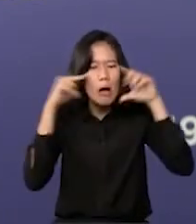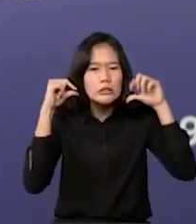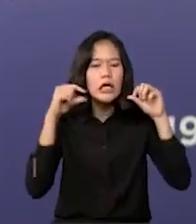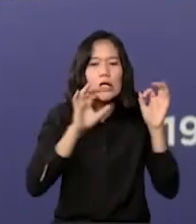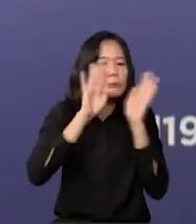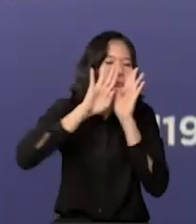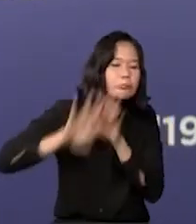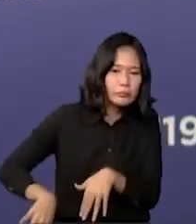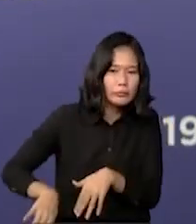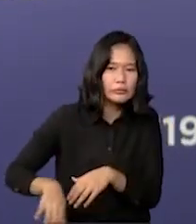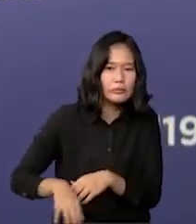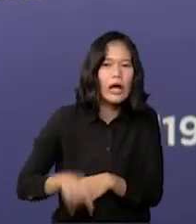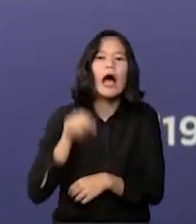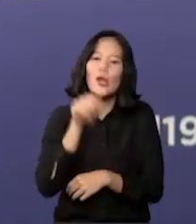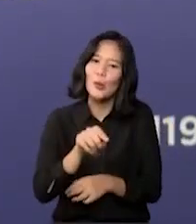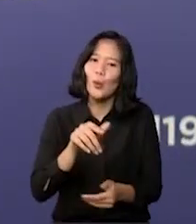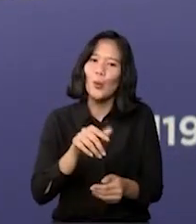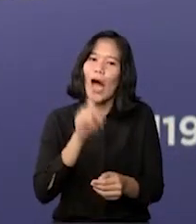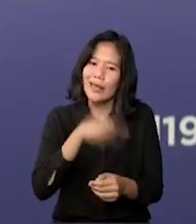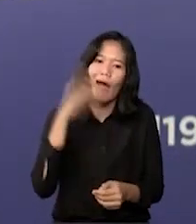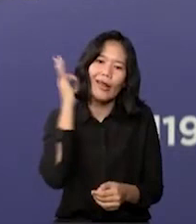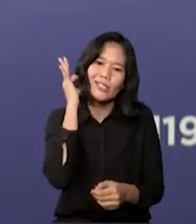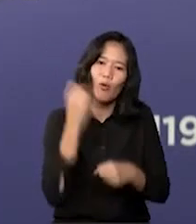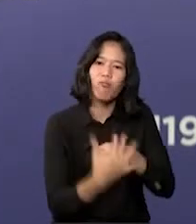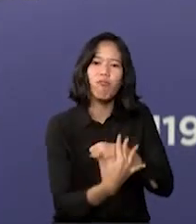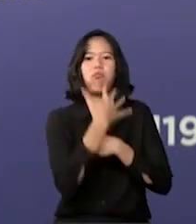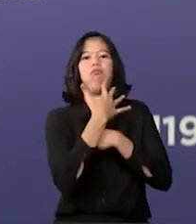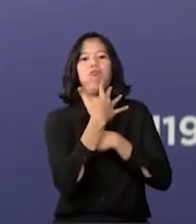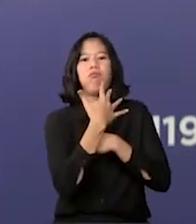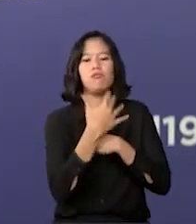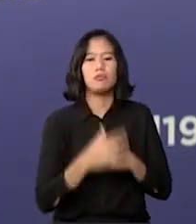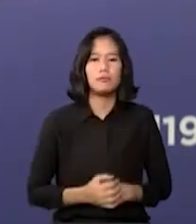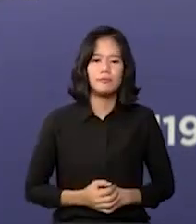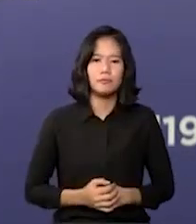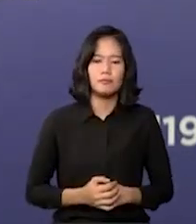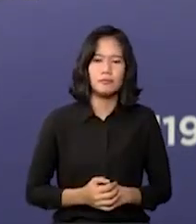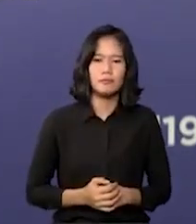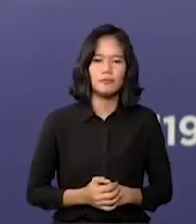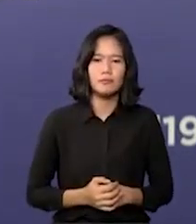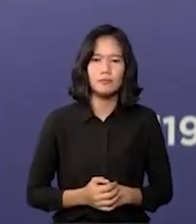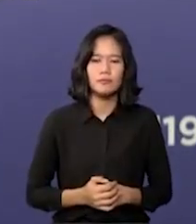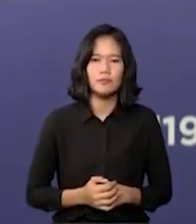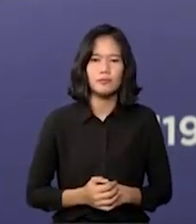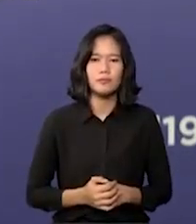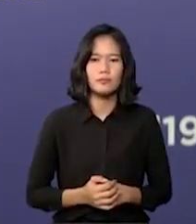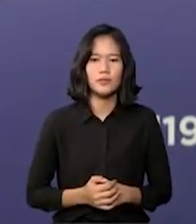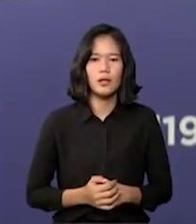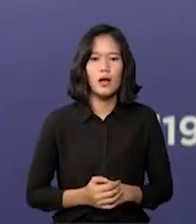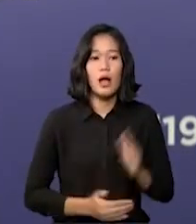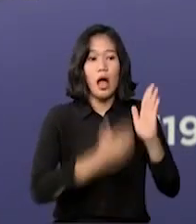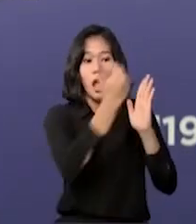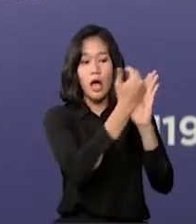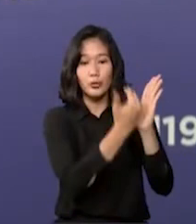masker, maka ini juga memberikan potensi yang besar untuk kemungkinan terjadinya penularan. Juga